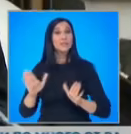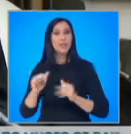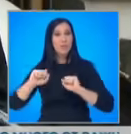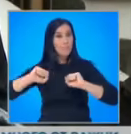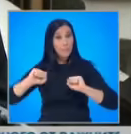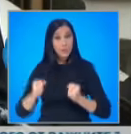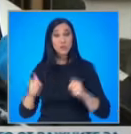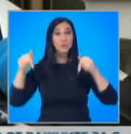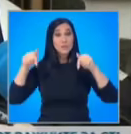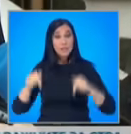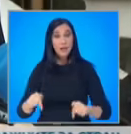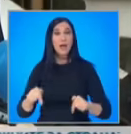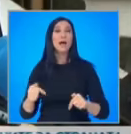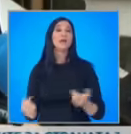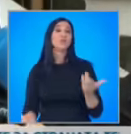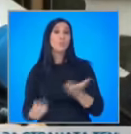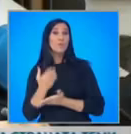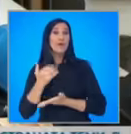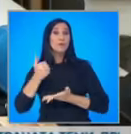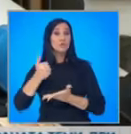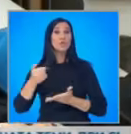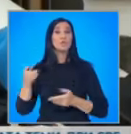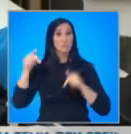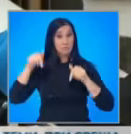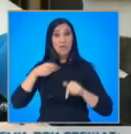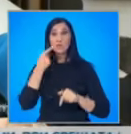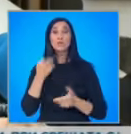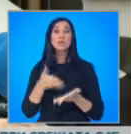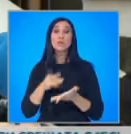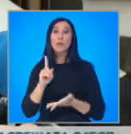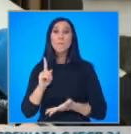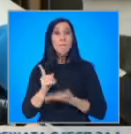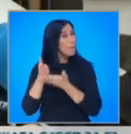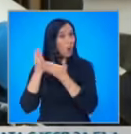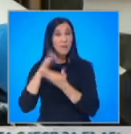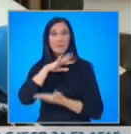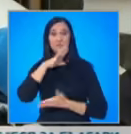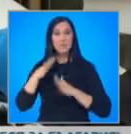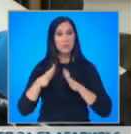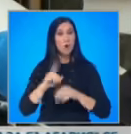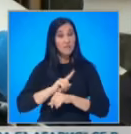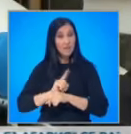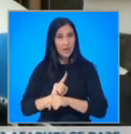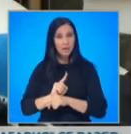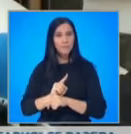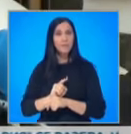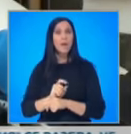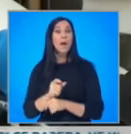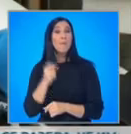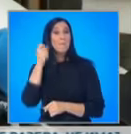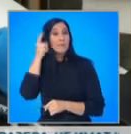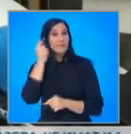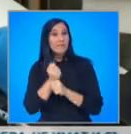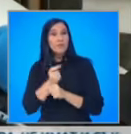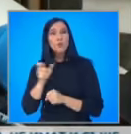бързо, сега, с актуализация на бюджет още тази година, за да помогнем на възрастните хора веднага. Представата на колегите е, че